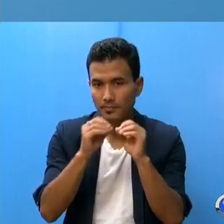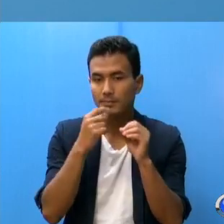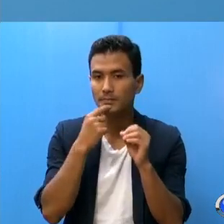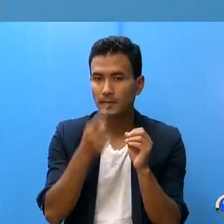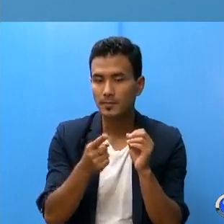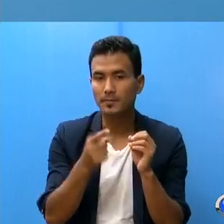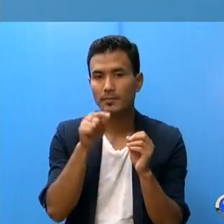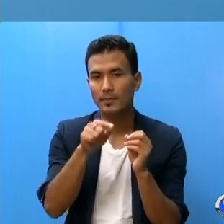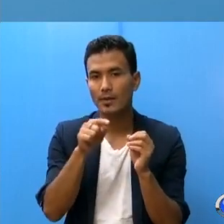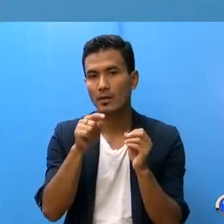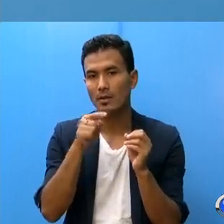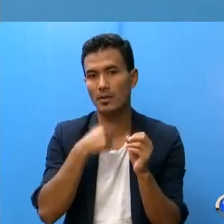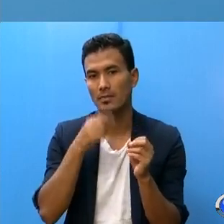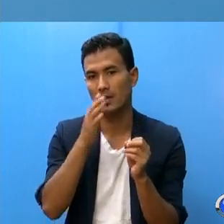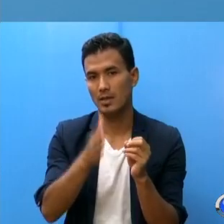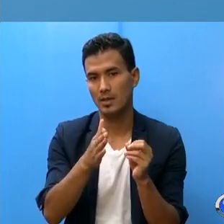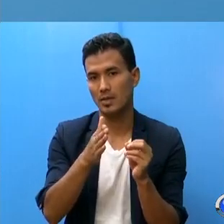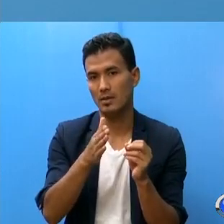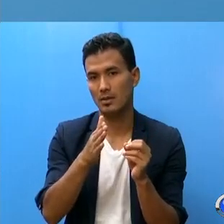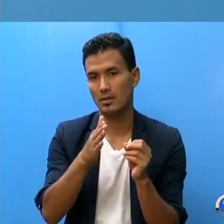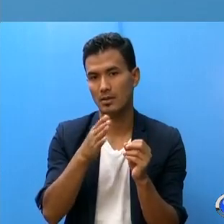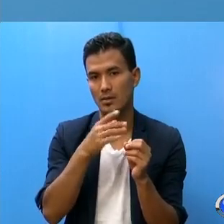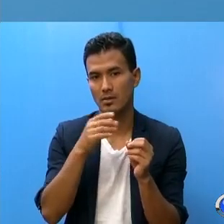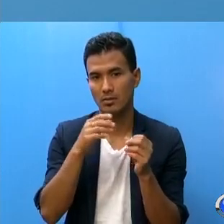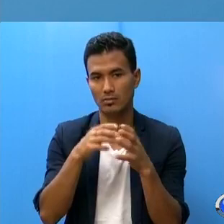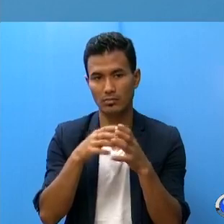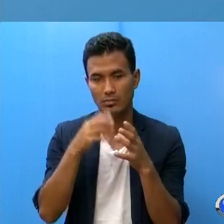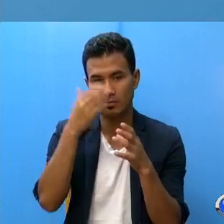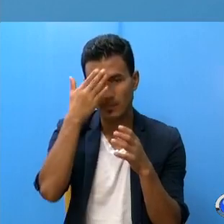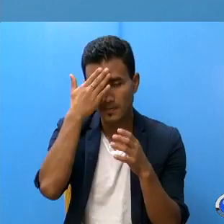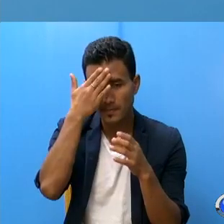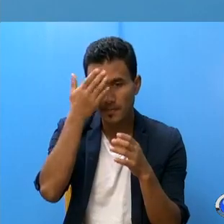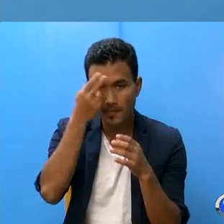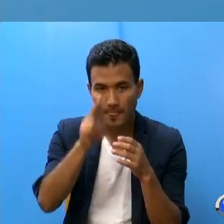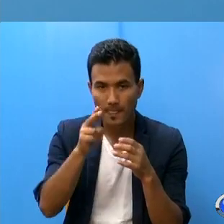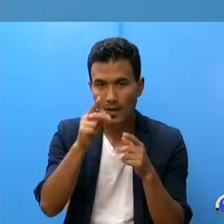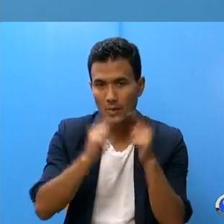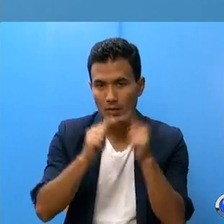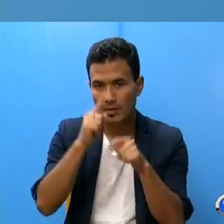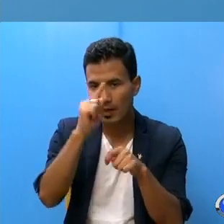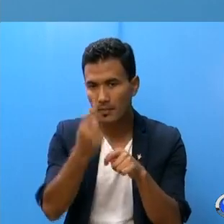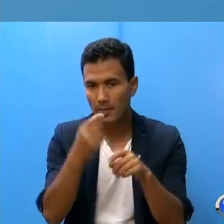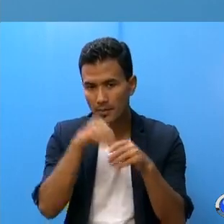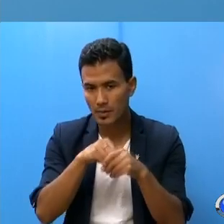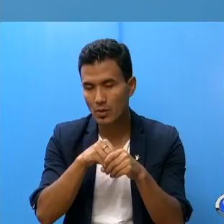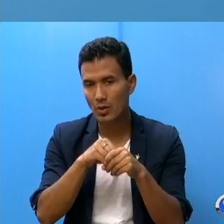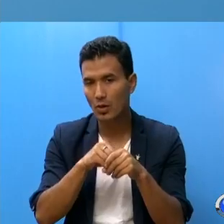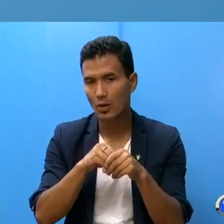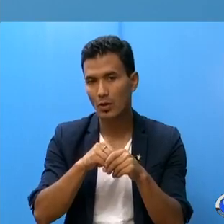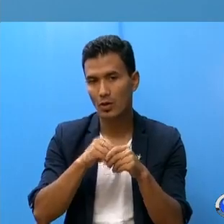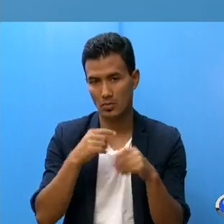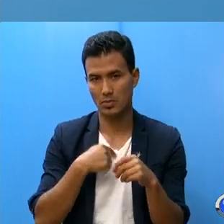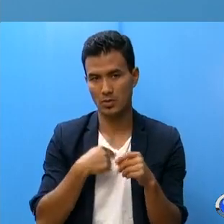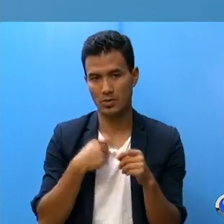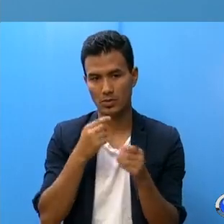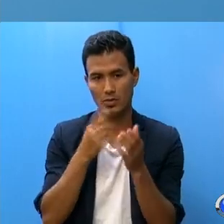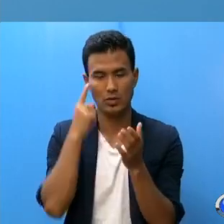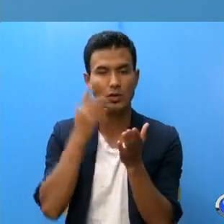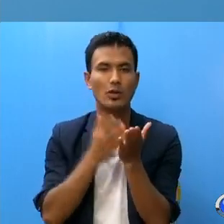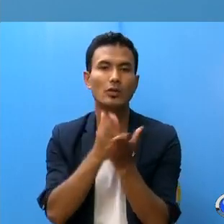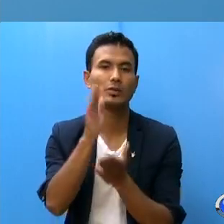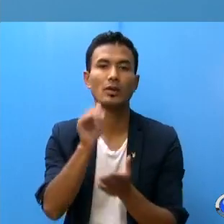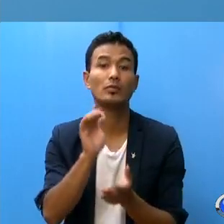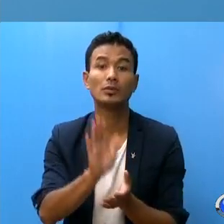बहाईवाइव निचे यूजली संकरमाइव एक्सपोजर बहाईगो अथा कॉंटाट मा लगव लगव एक अधामा बलना मला सिंट्रम साहुँछ